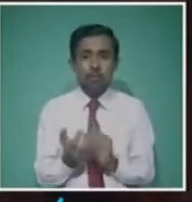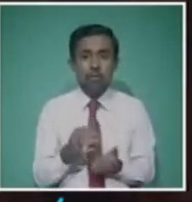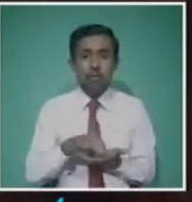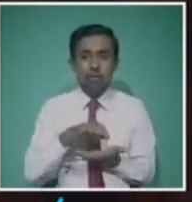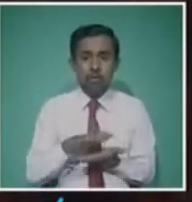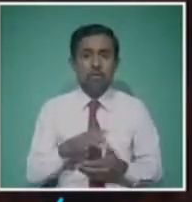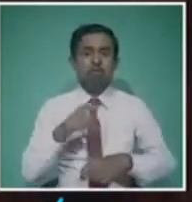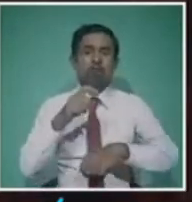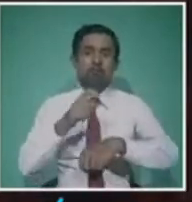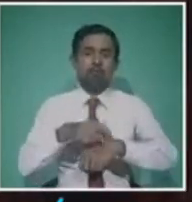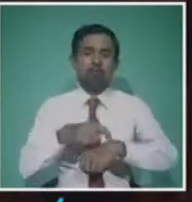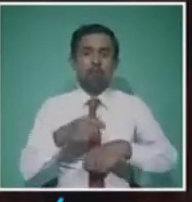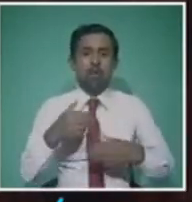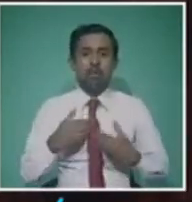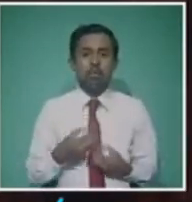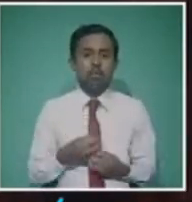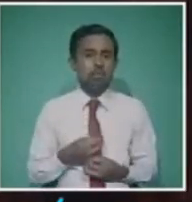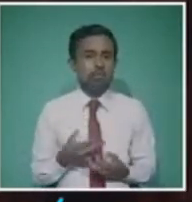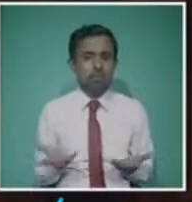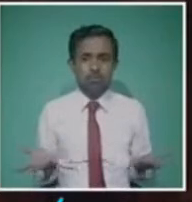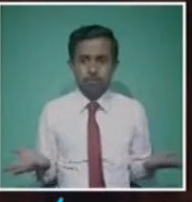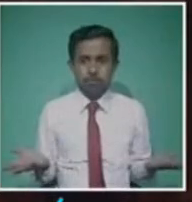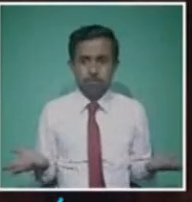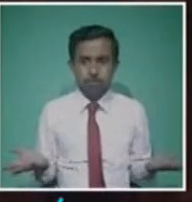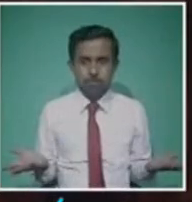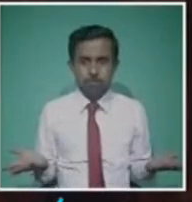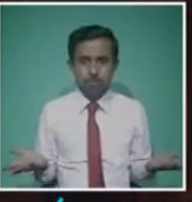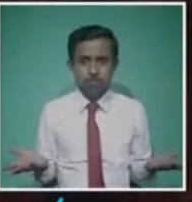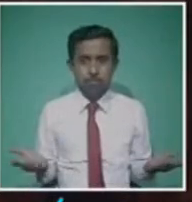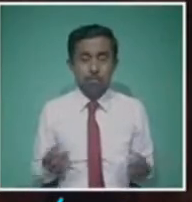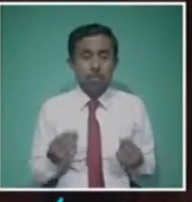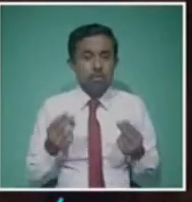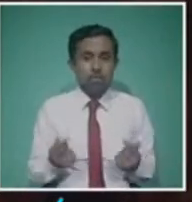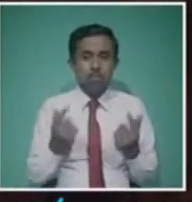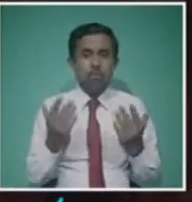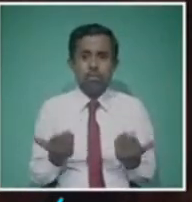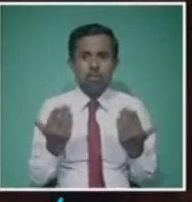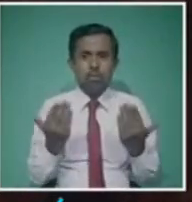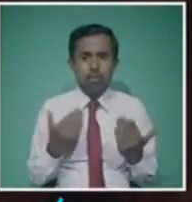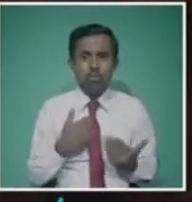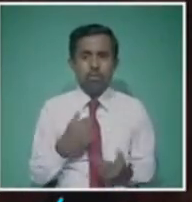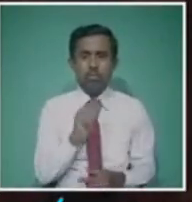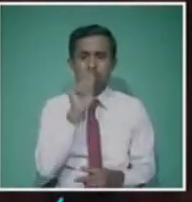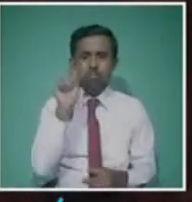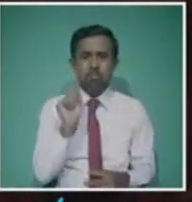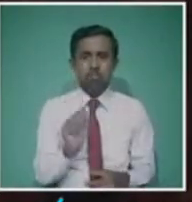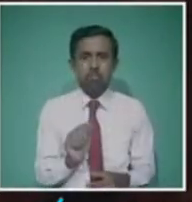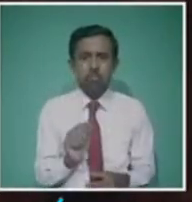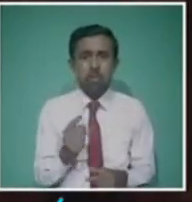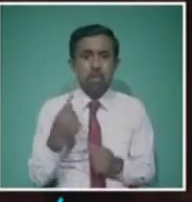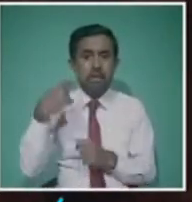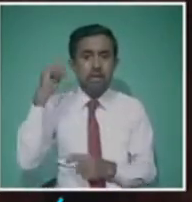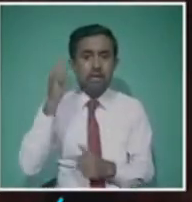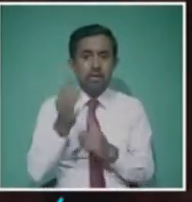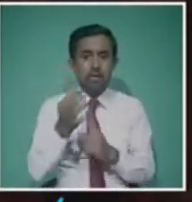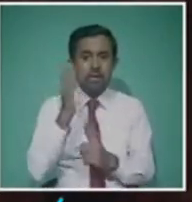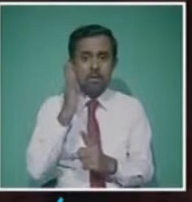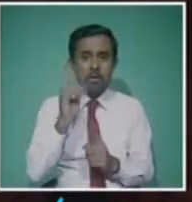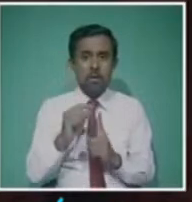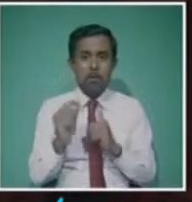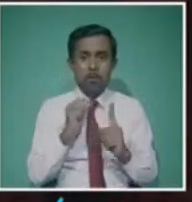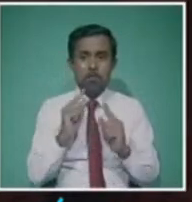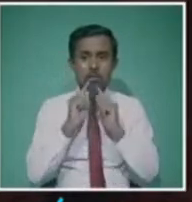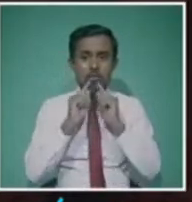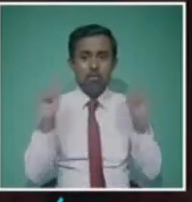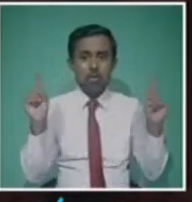కరన్న తిబిచ్ అవస్థావ తమై అపట అహిమ వెలా గియే దా ఏక హంబ్యాక్ విదియర ఉనాద కినక దా మట తీన ప్రశ్నే ఈయే జనాధిపత్యమా మే పార్లమెంటు